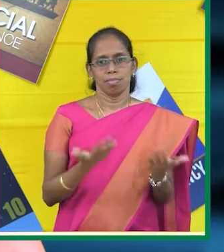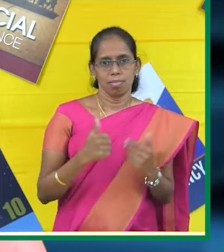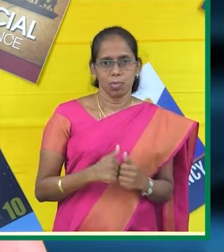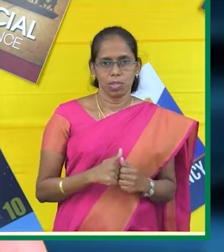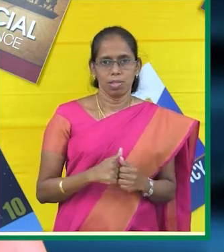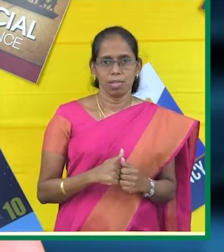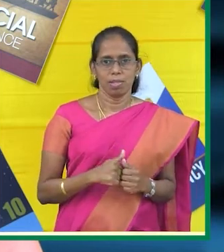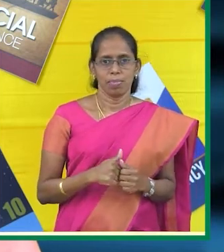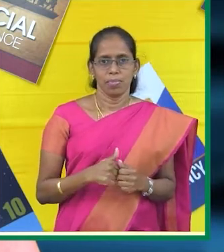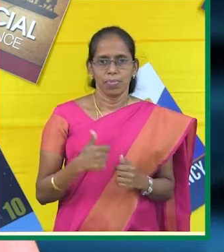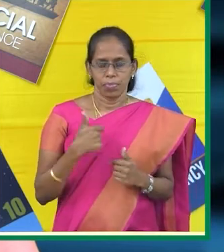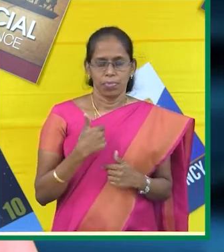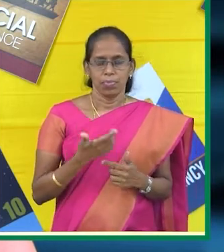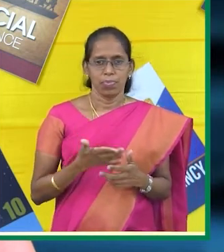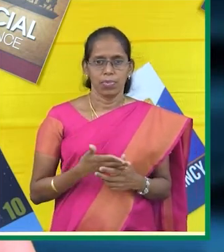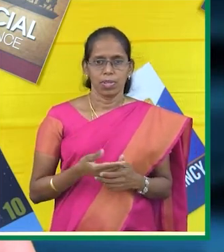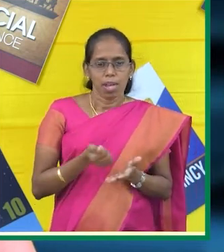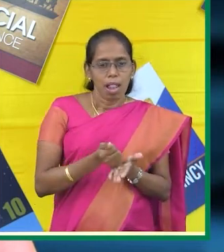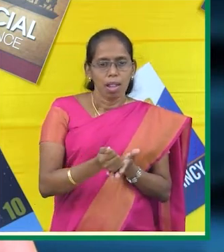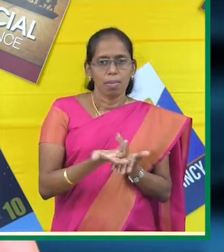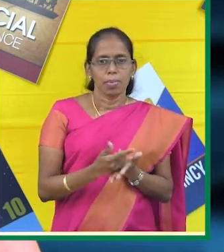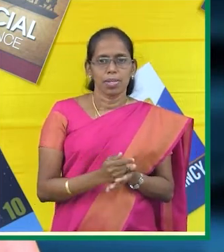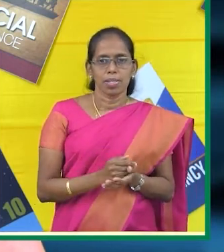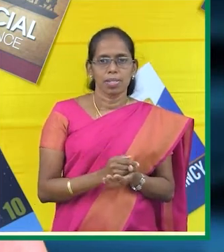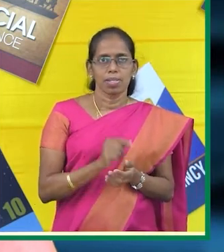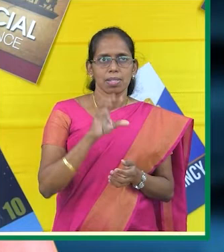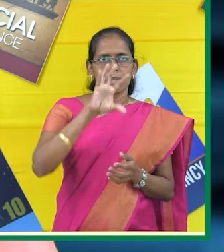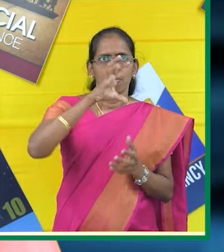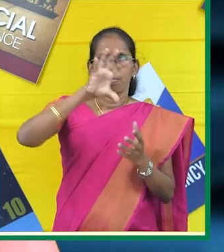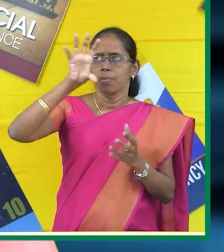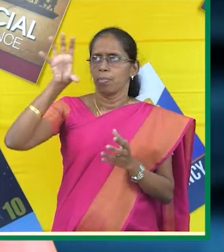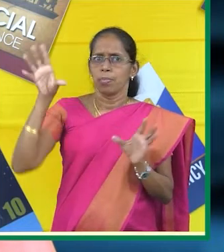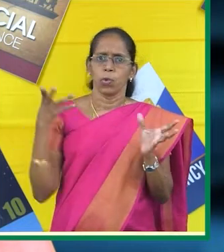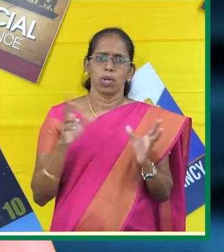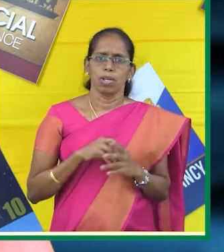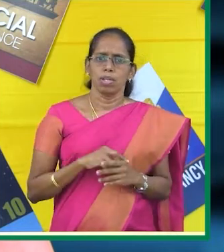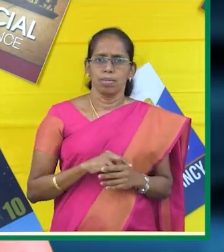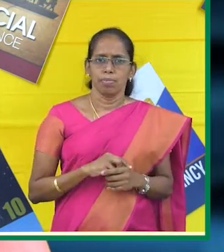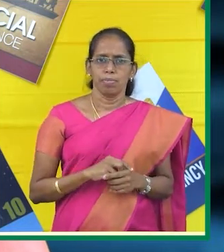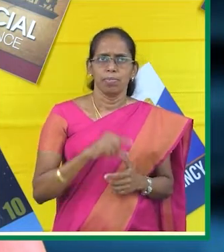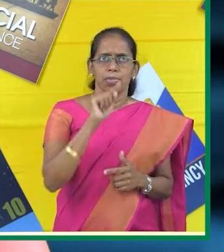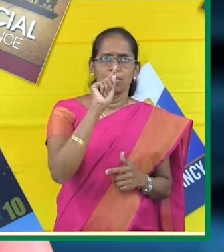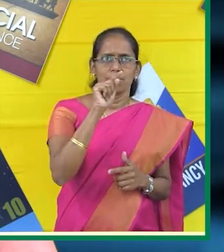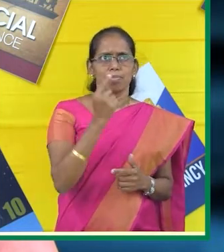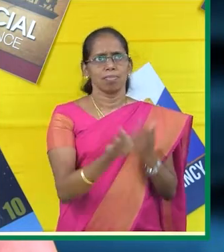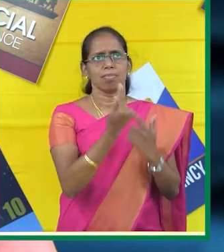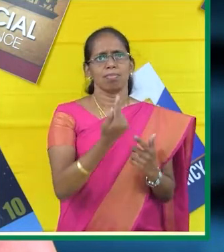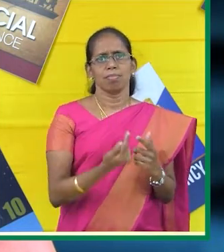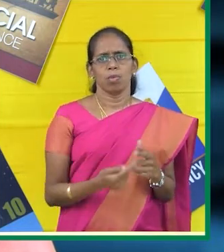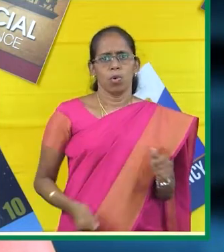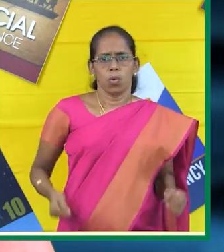அறையிலே தனக்கு உதவுவதற்காக எல்லா கருவிகள் வைத்திருக்கிறார். நம்ம சொல்லக்கூடிய